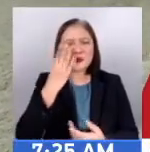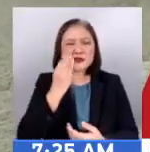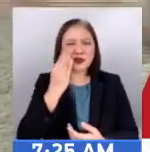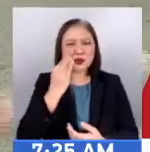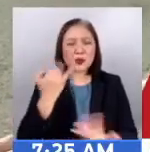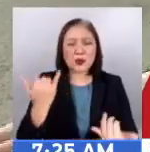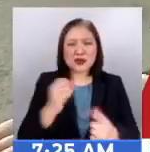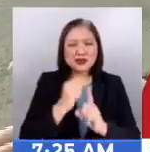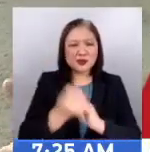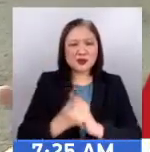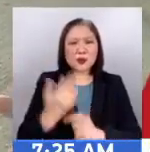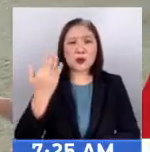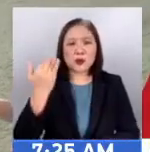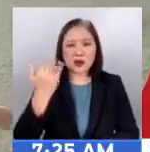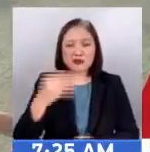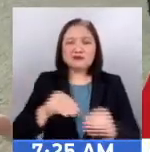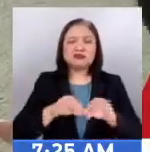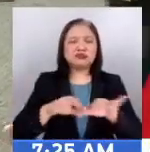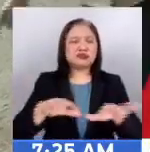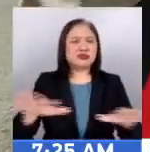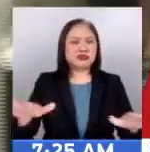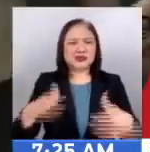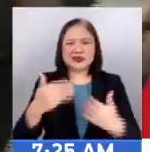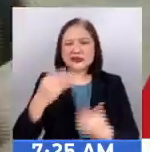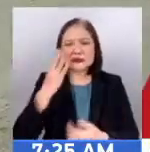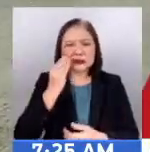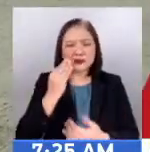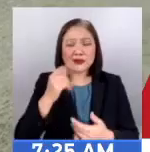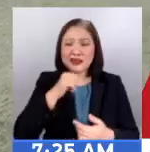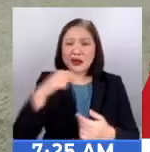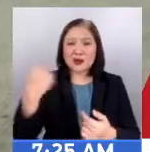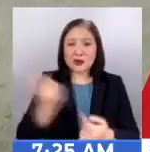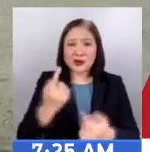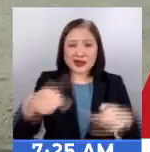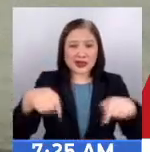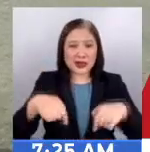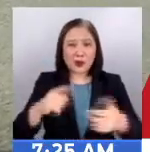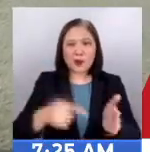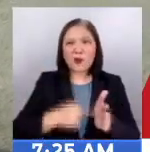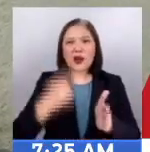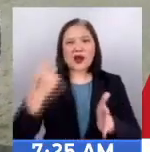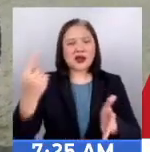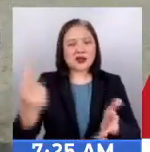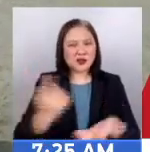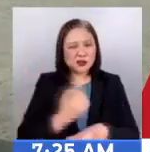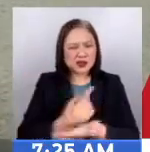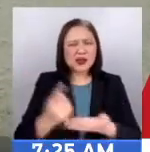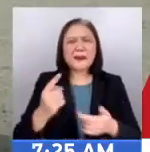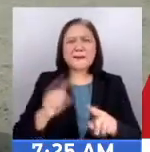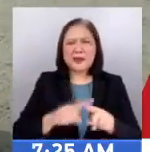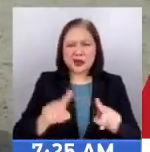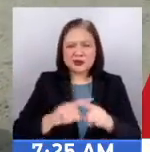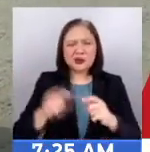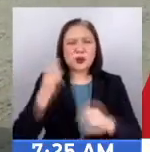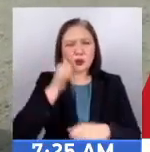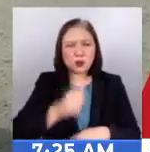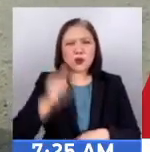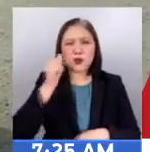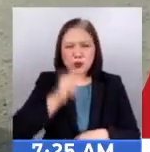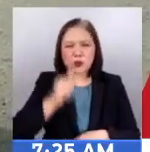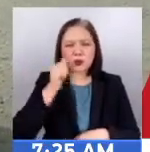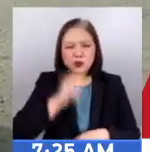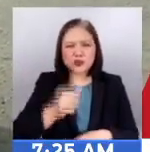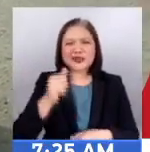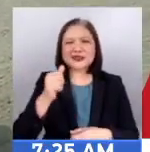talagang malawakan na sitwasyon, ano, hindi lamang ito isang beses sa isang linggo, kundi parati-rati ganito ang sitwasyon ng ating